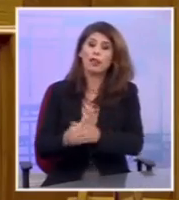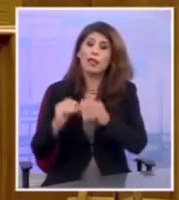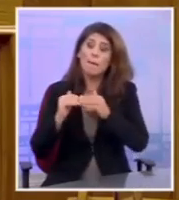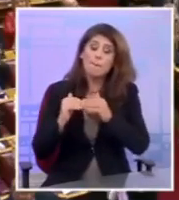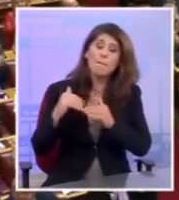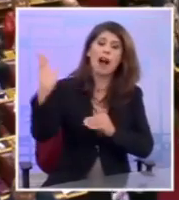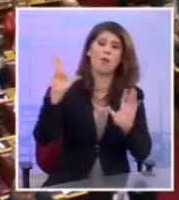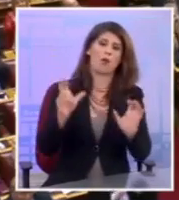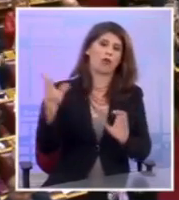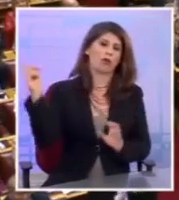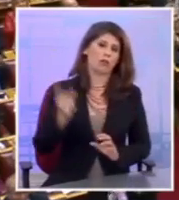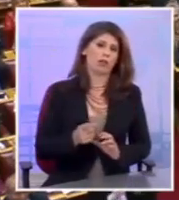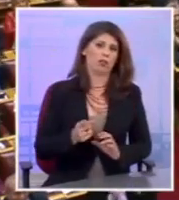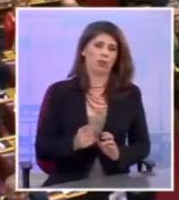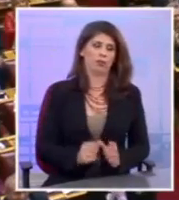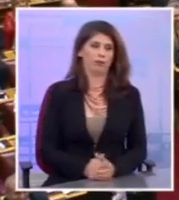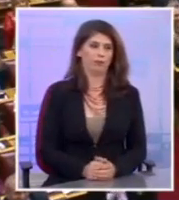80%.